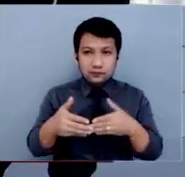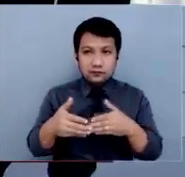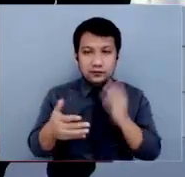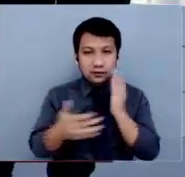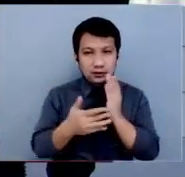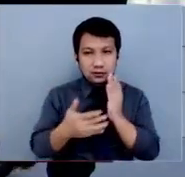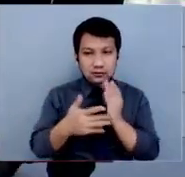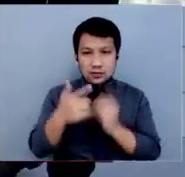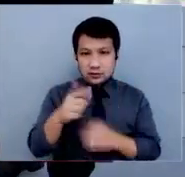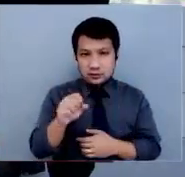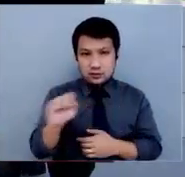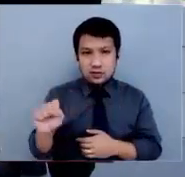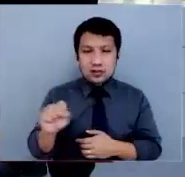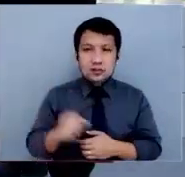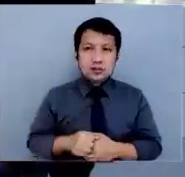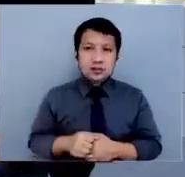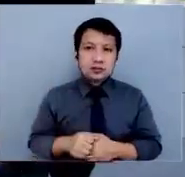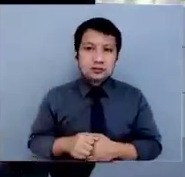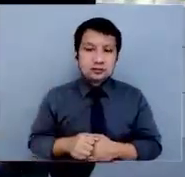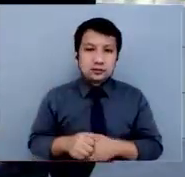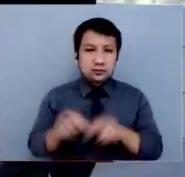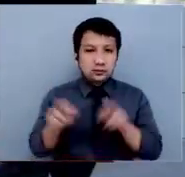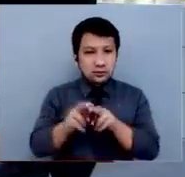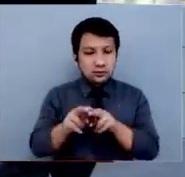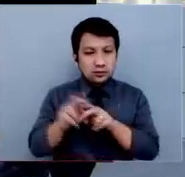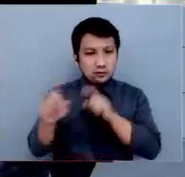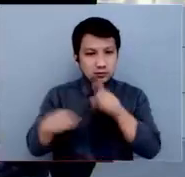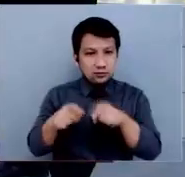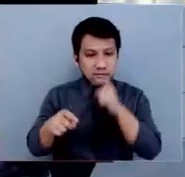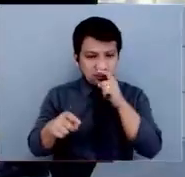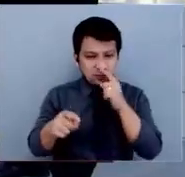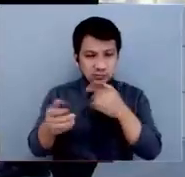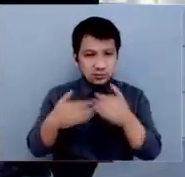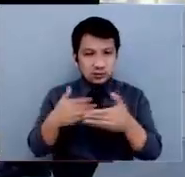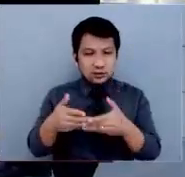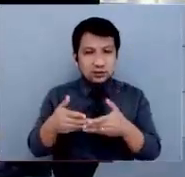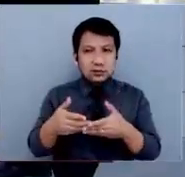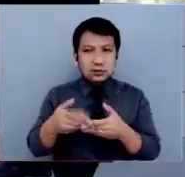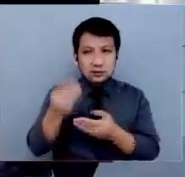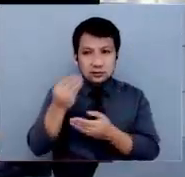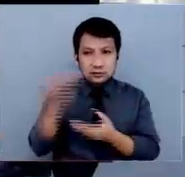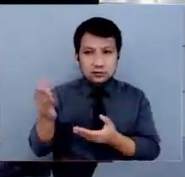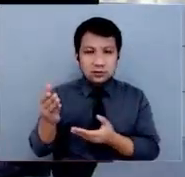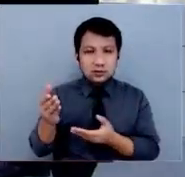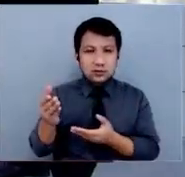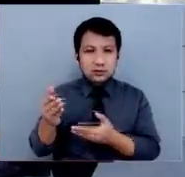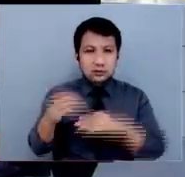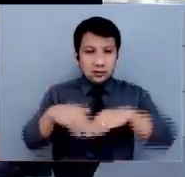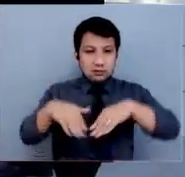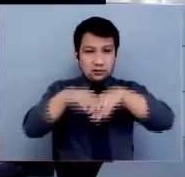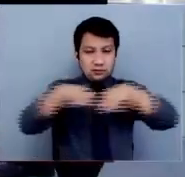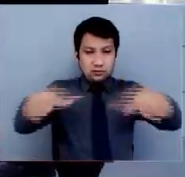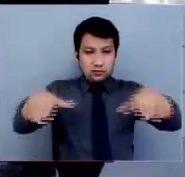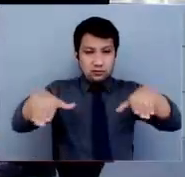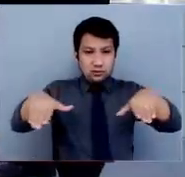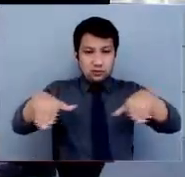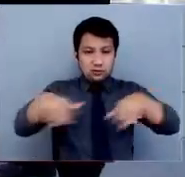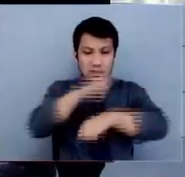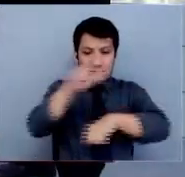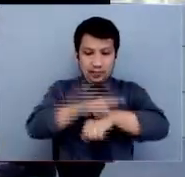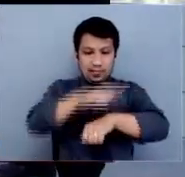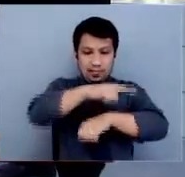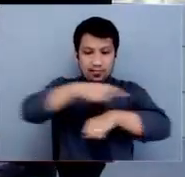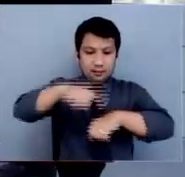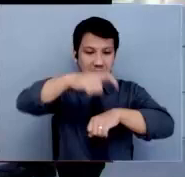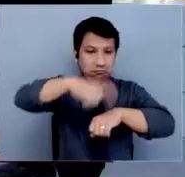gases. Ang mas common na mining operation ay yung surface mining kung saan nasa ibabaw lamang ng lupa ang